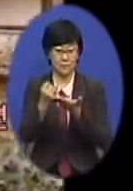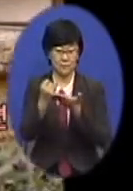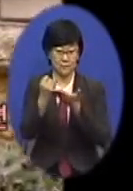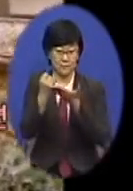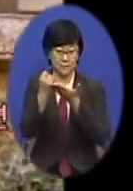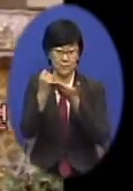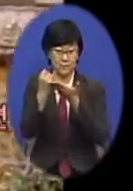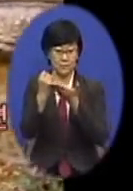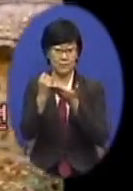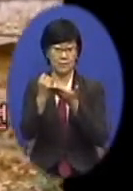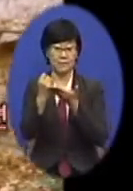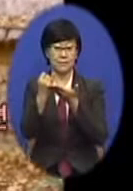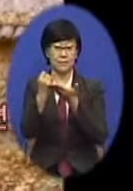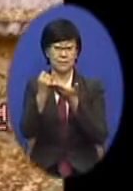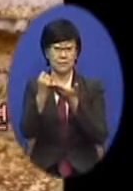어머님의